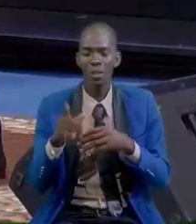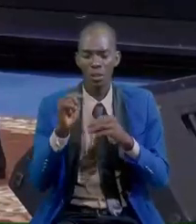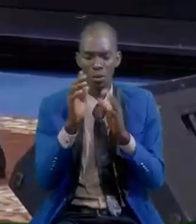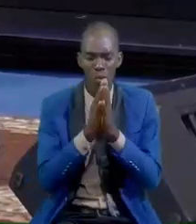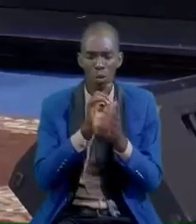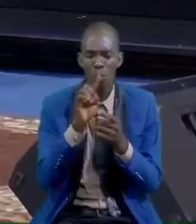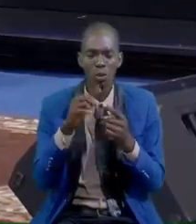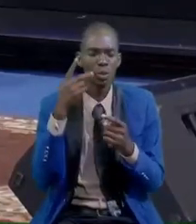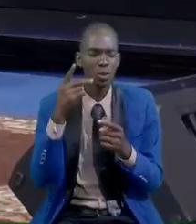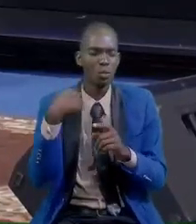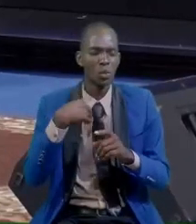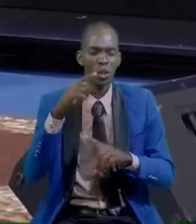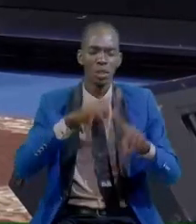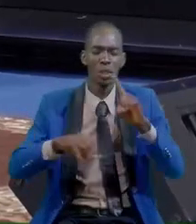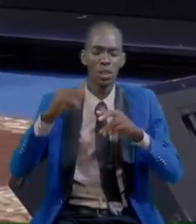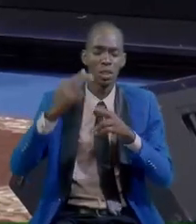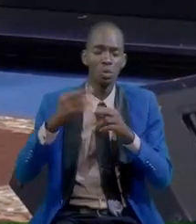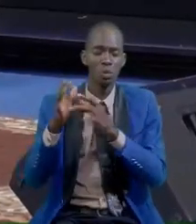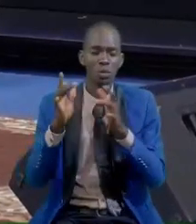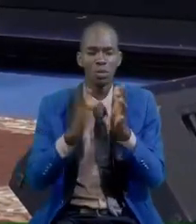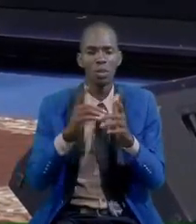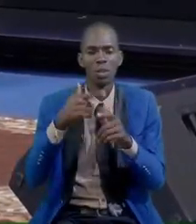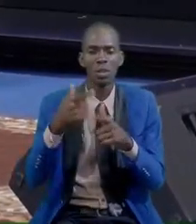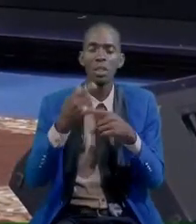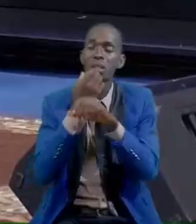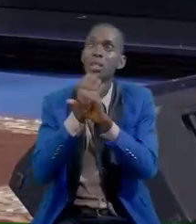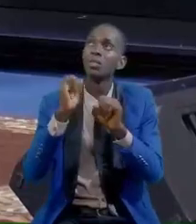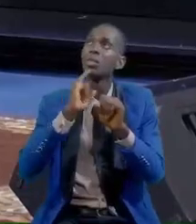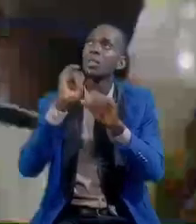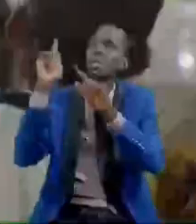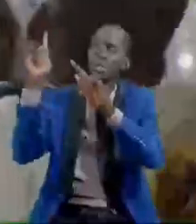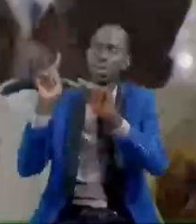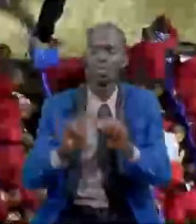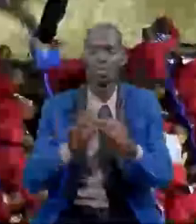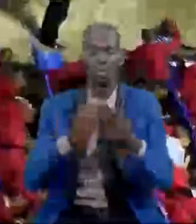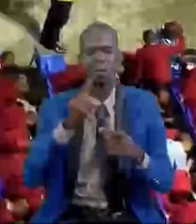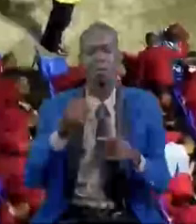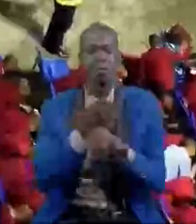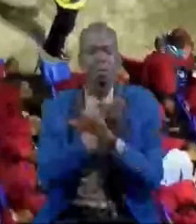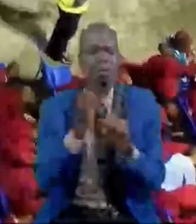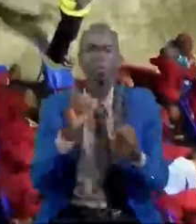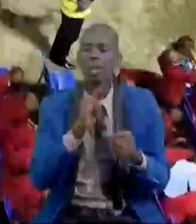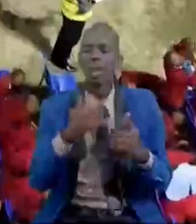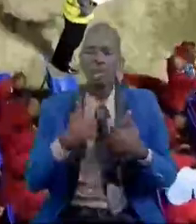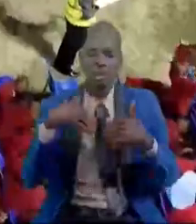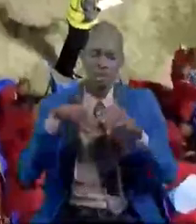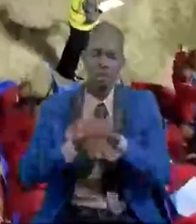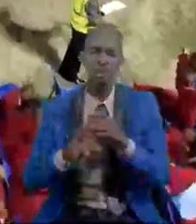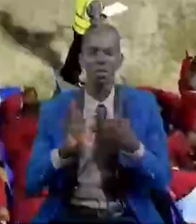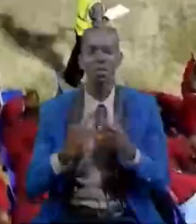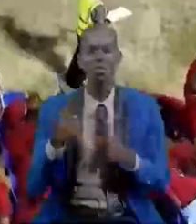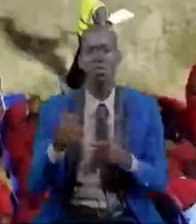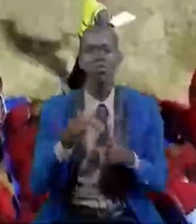entendras le nom de Jésus, le salut est venu en toi. Et le salut sera entré.